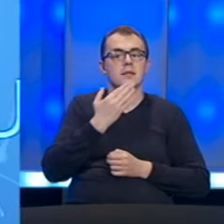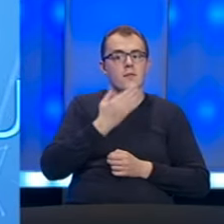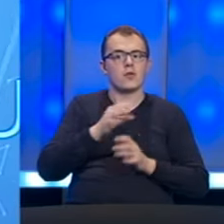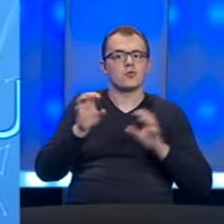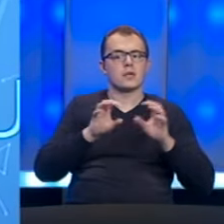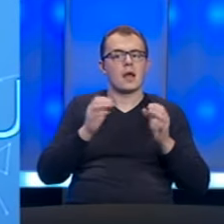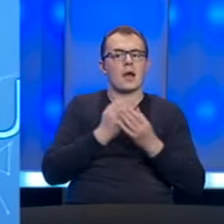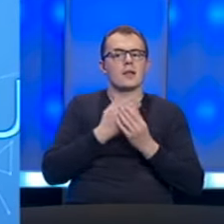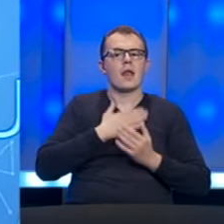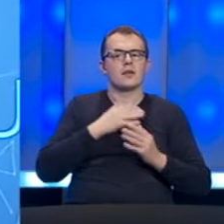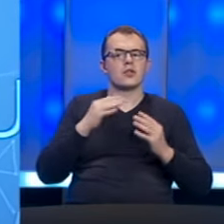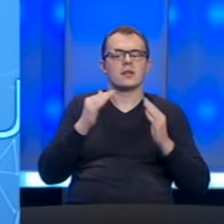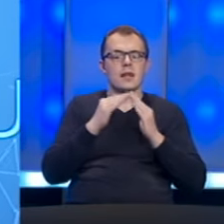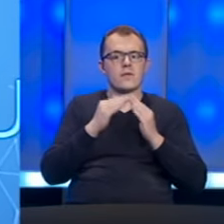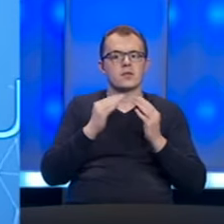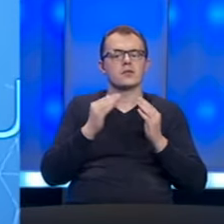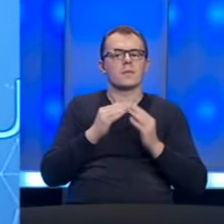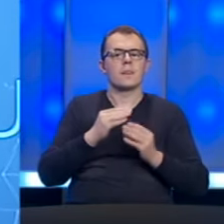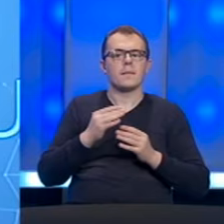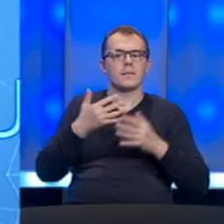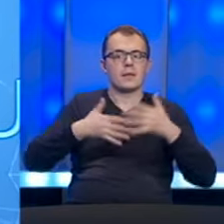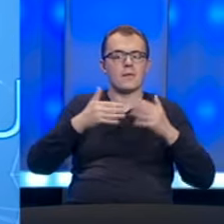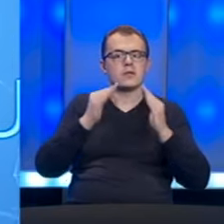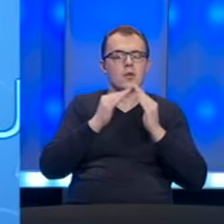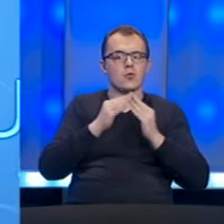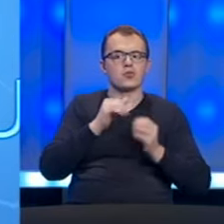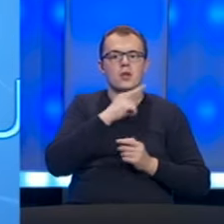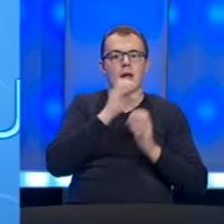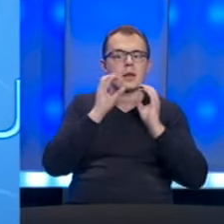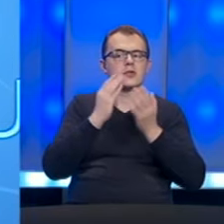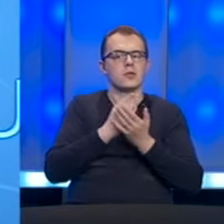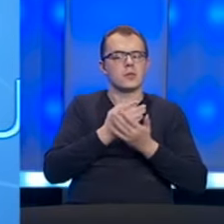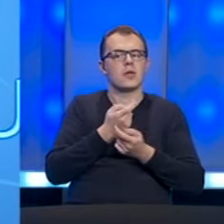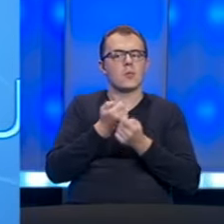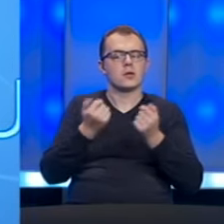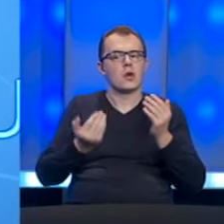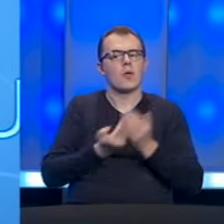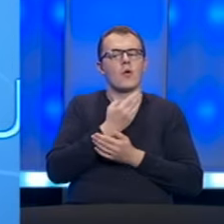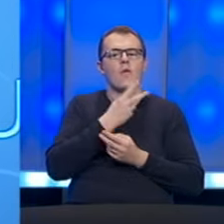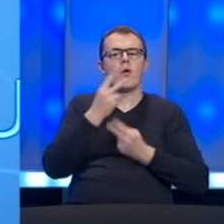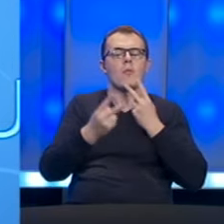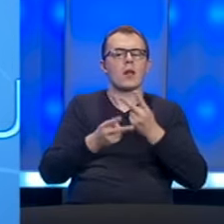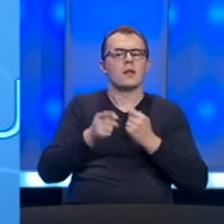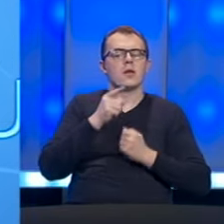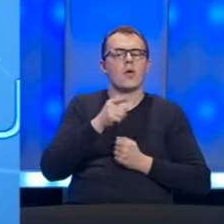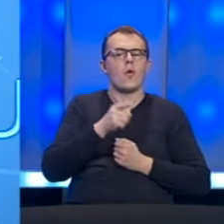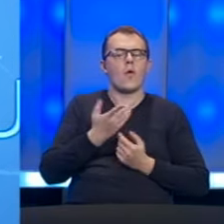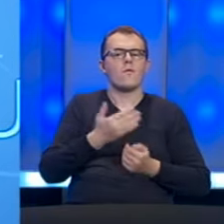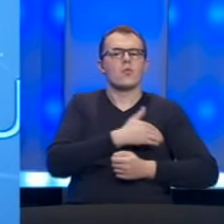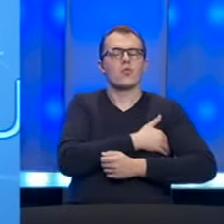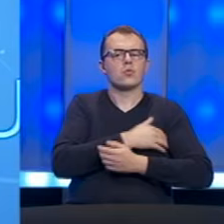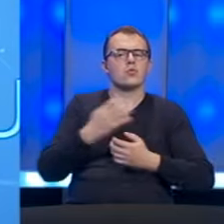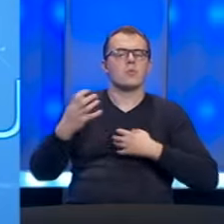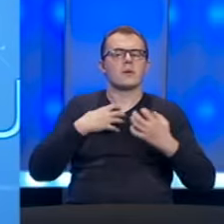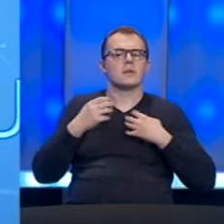naše televizijske kuće i kamernog teatra 55, gledatelji će biti u prilici ponovo pogledati ovu kultnu